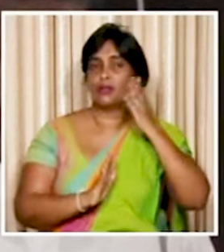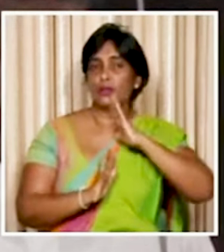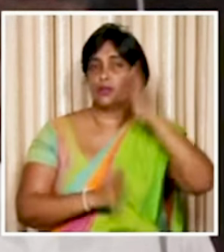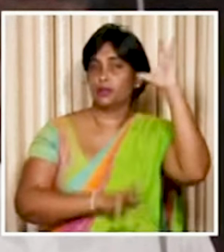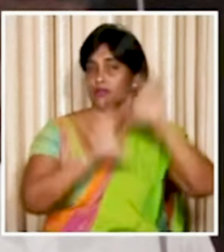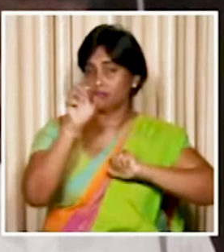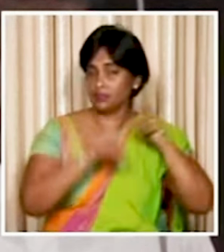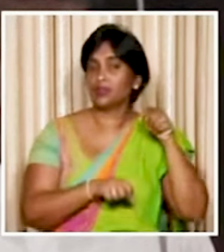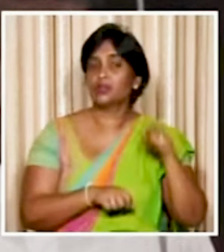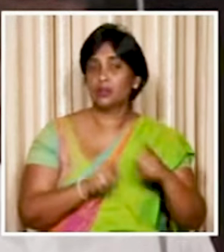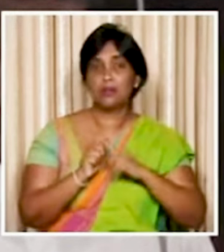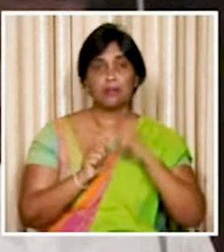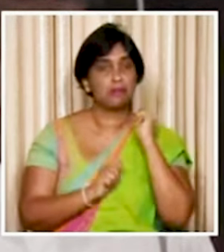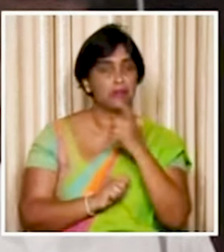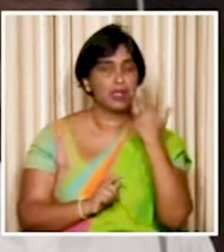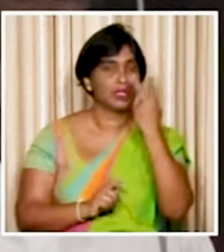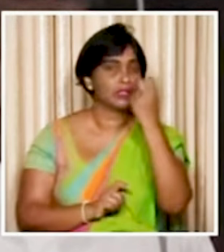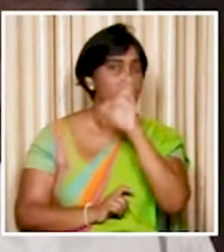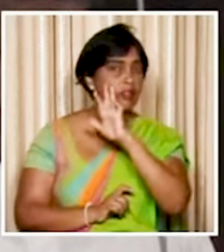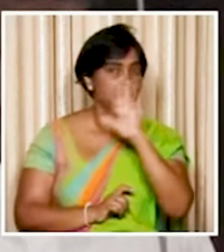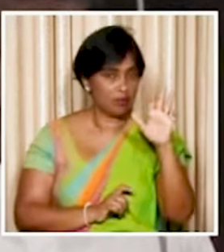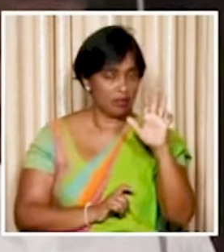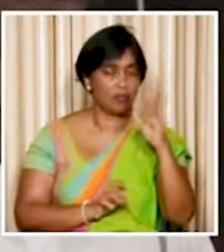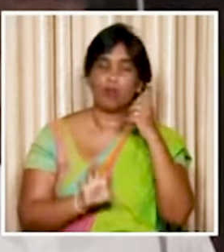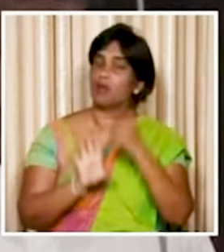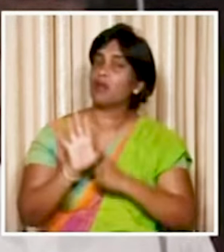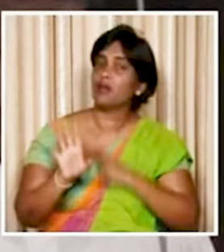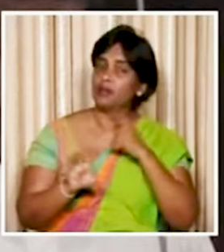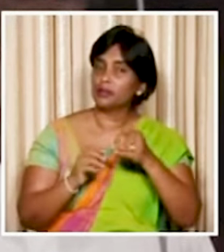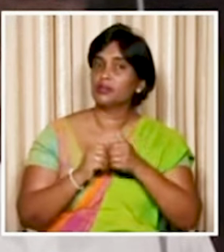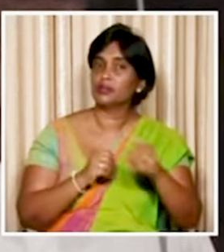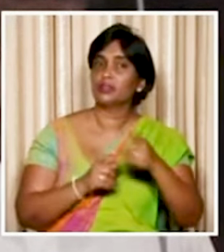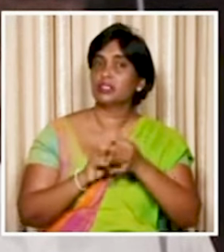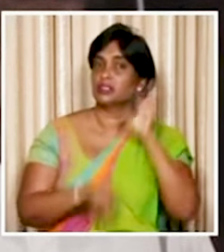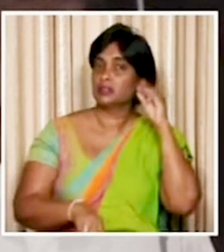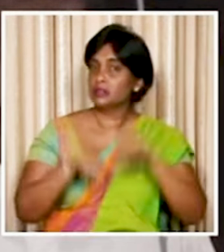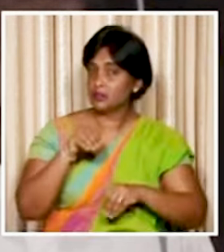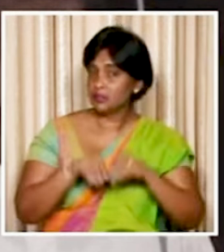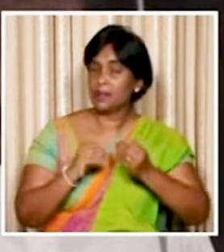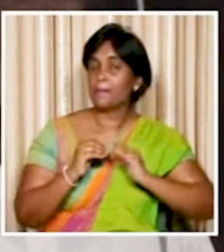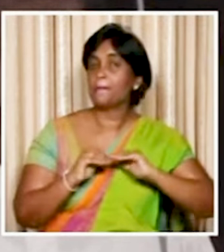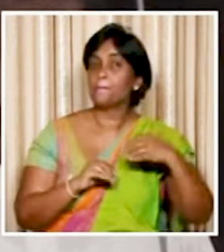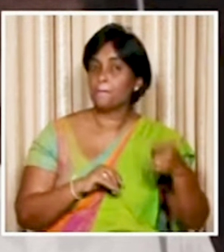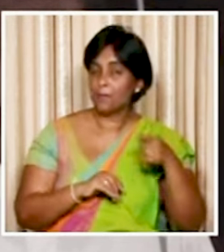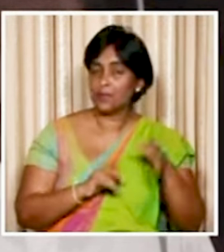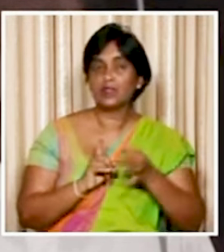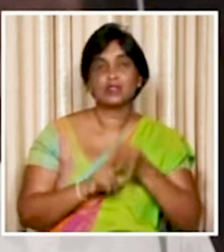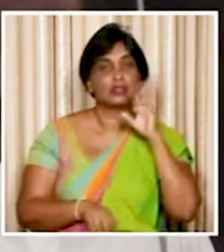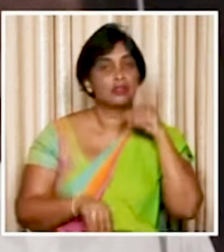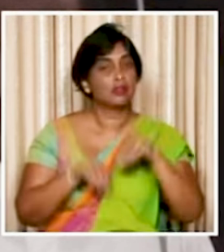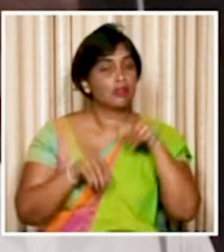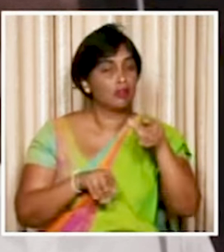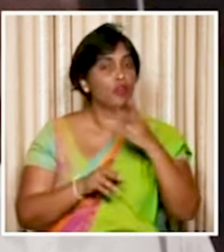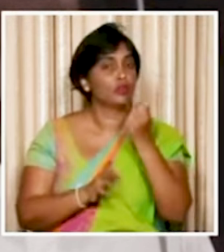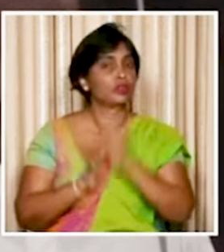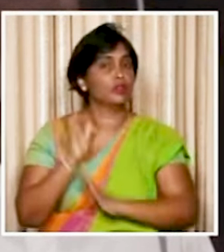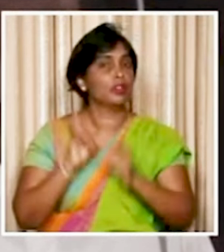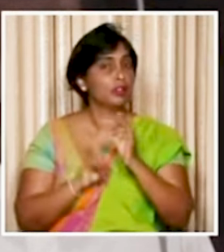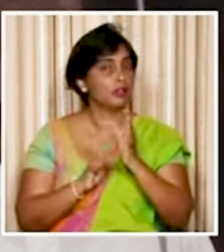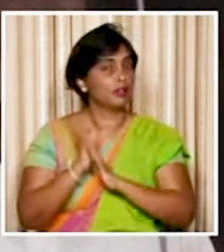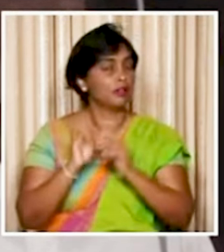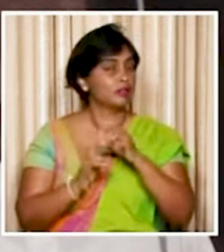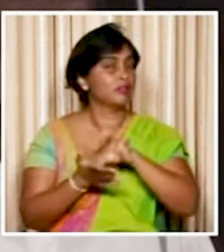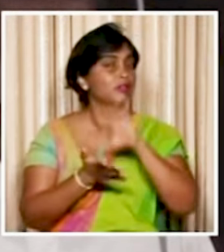2019 ஜனாதிபதியின் பிற்பாடு ஜனாதிபதியின் நிதியமைச்சர்கள் எடுத்த தவறான பிழையான தீர்மானங்கள் ஊடாக